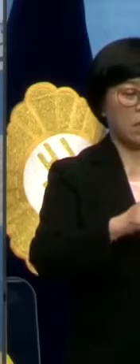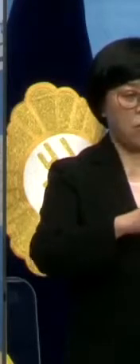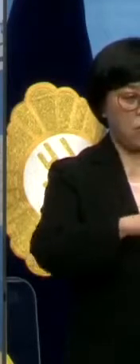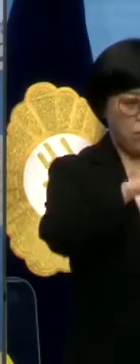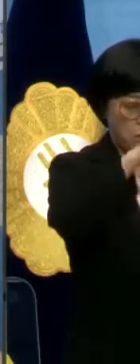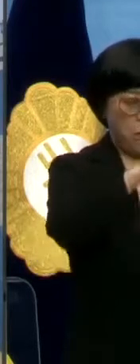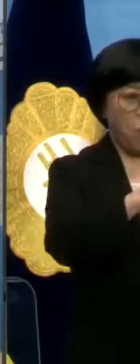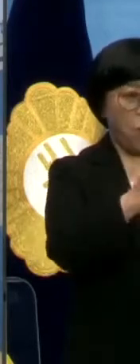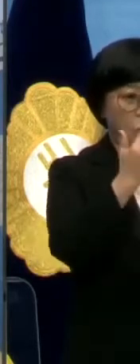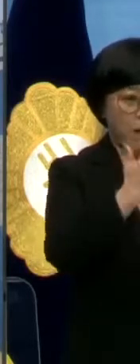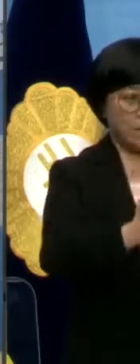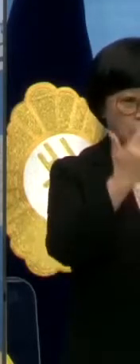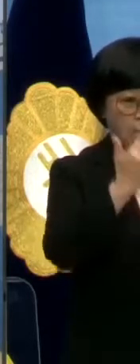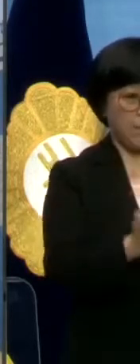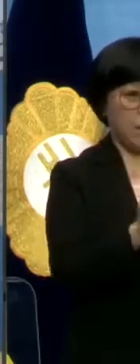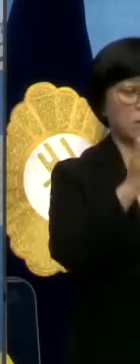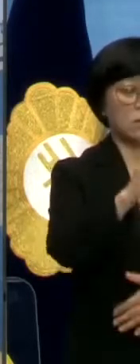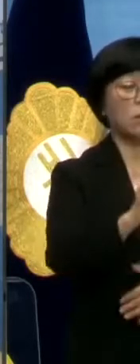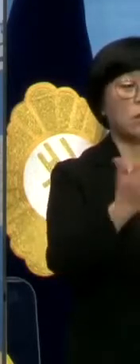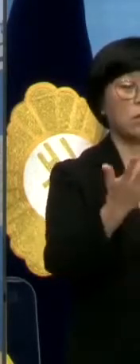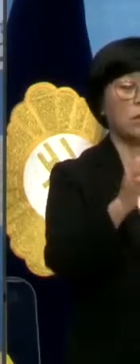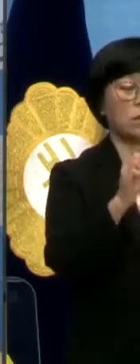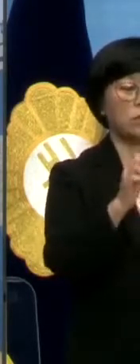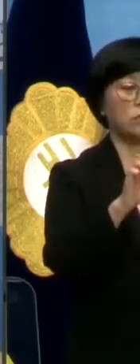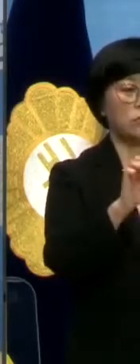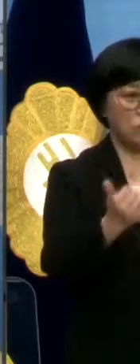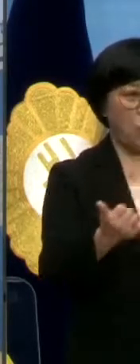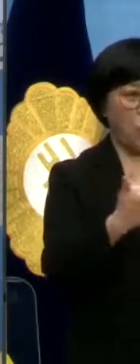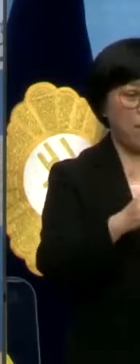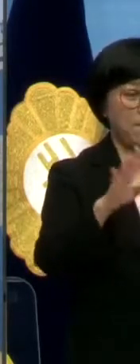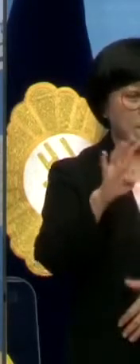사건이었습니다. 38명이 죽고 총